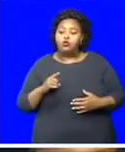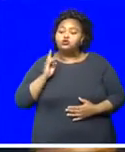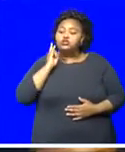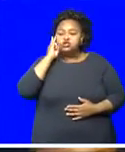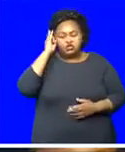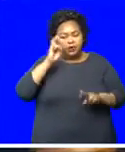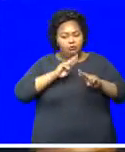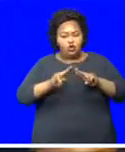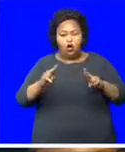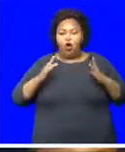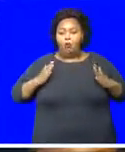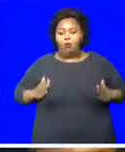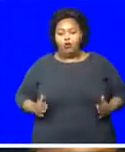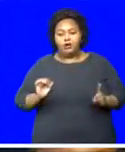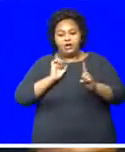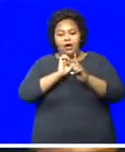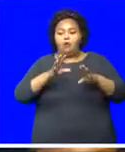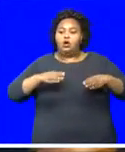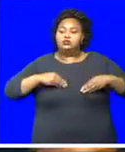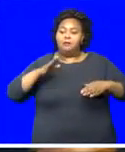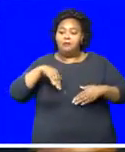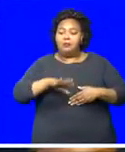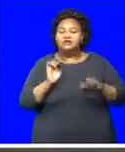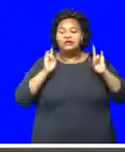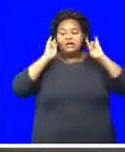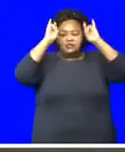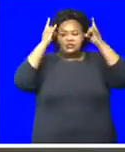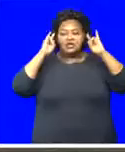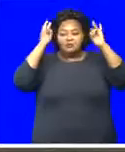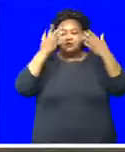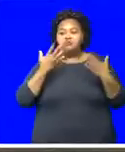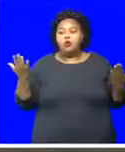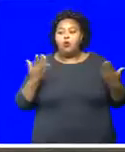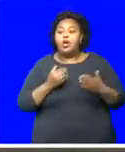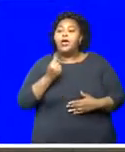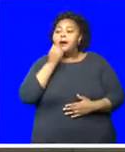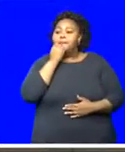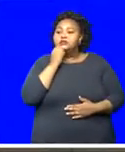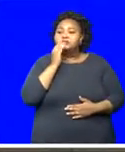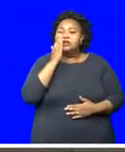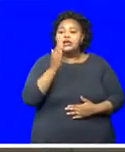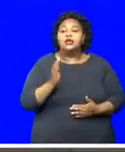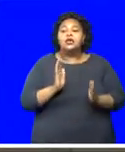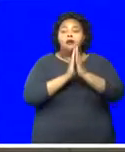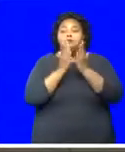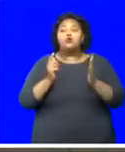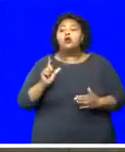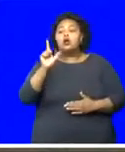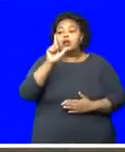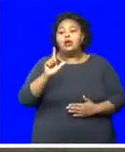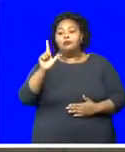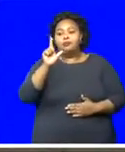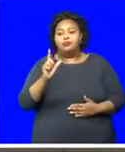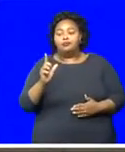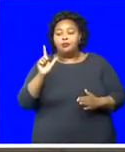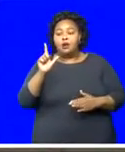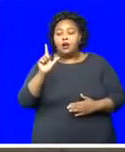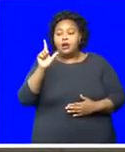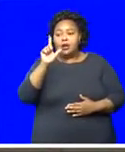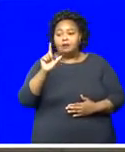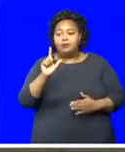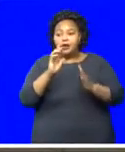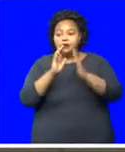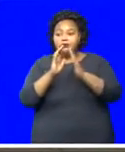msebenzi ubanjelwe e-library kamanzini. Emantombazana lamakhulu emtimbeni atikhanza enda konke lokusemandleni kwehle emtimbeni